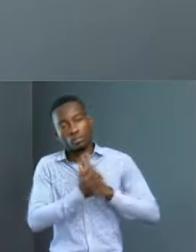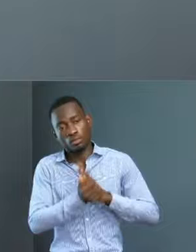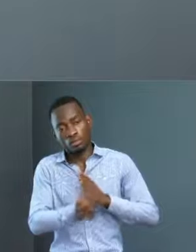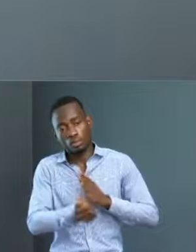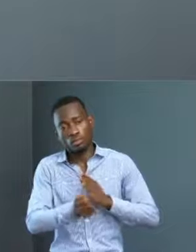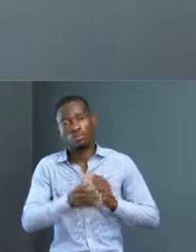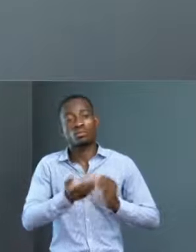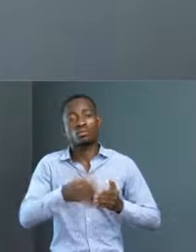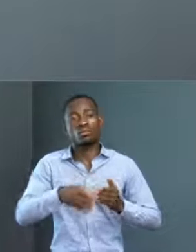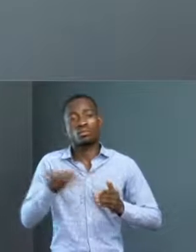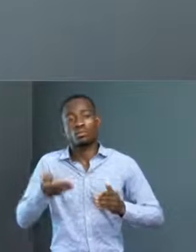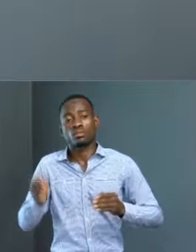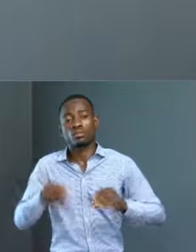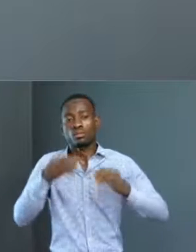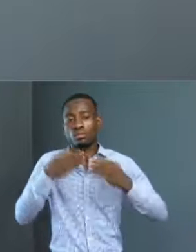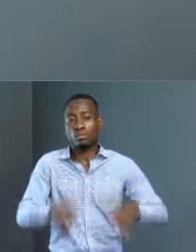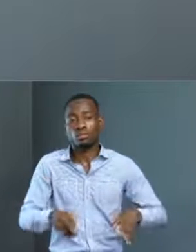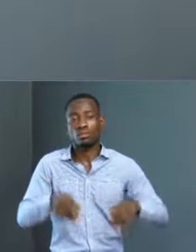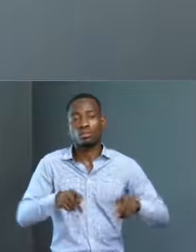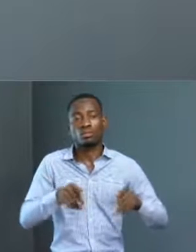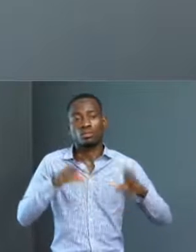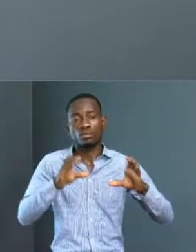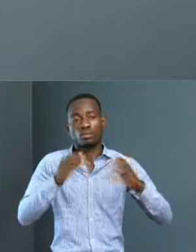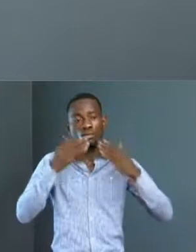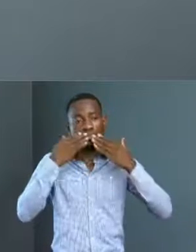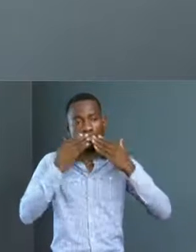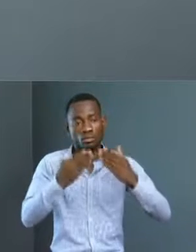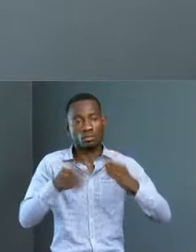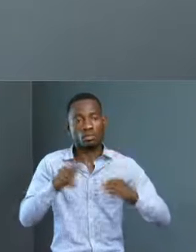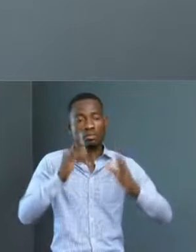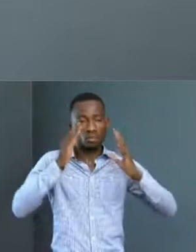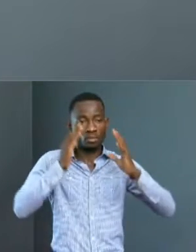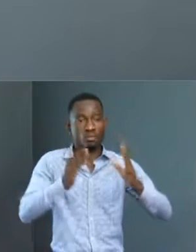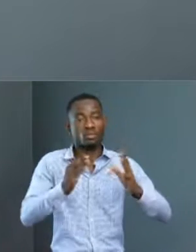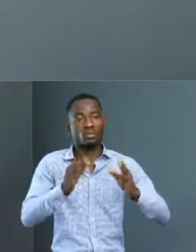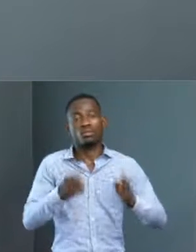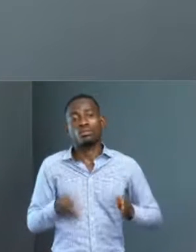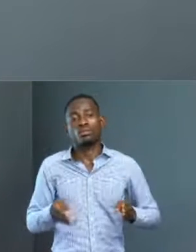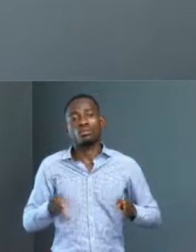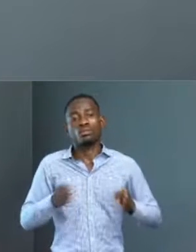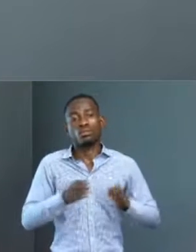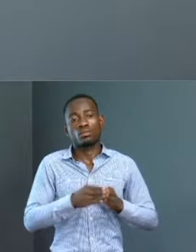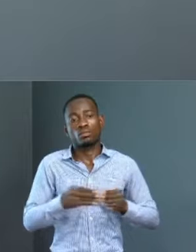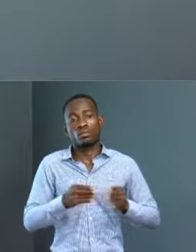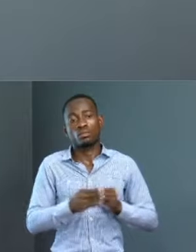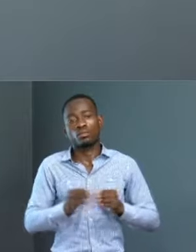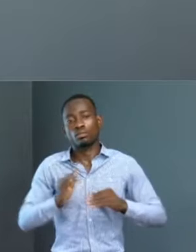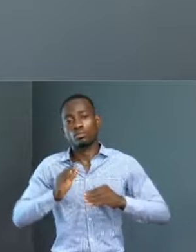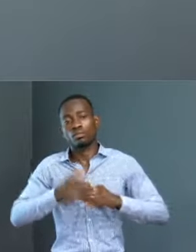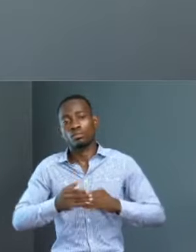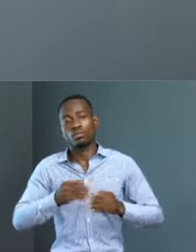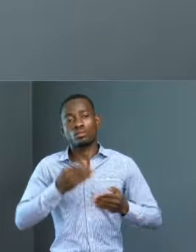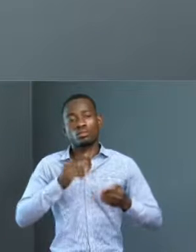avez peut-être ratées lors des classes. Merci de nous avoir suivis. On se retrouve dans un prochain module d'Abonne